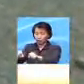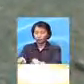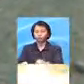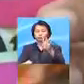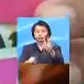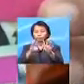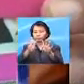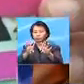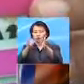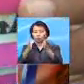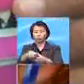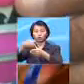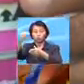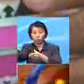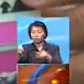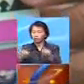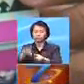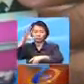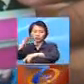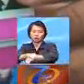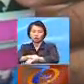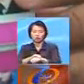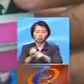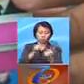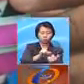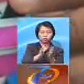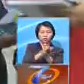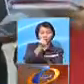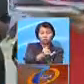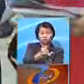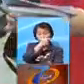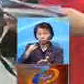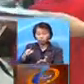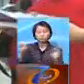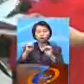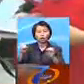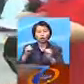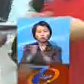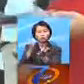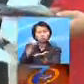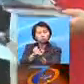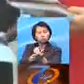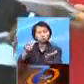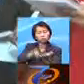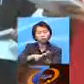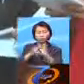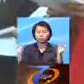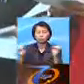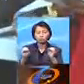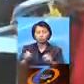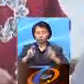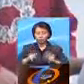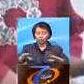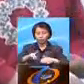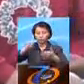seramai 44 warga asing turut ditahan Jabatan Imigresen kerana tidak memiliki dokumen perjalanan yang sah. Pihaknya